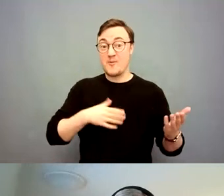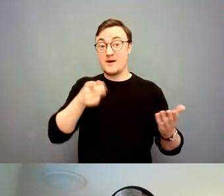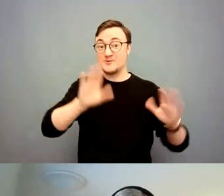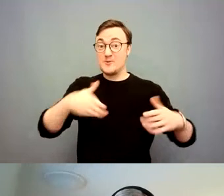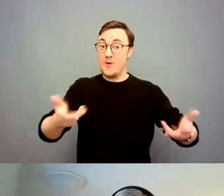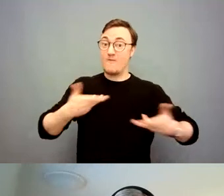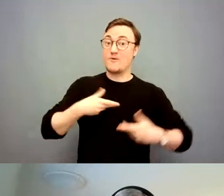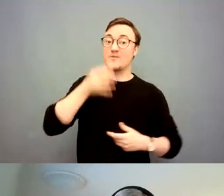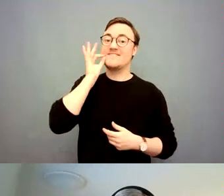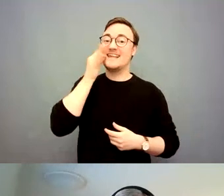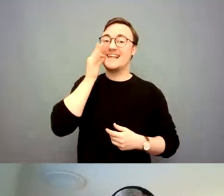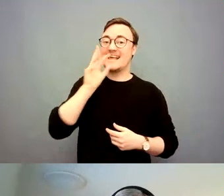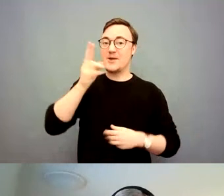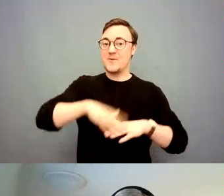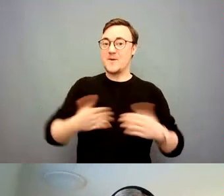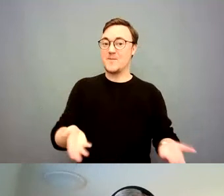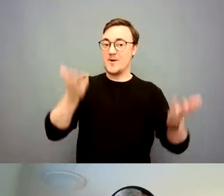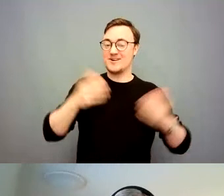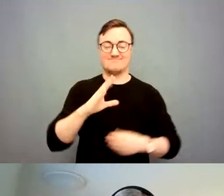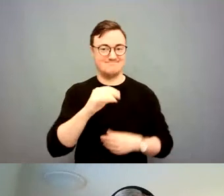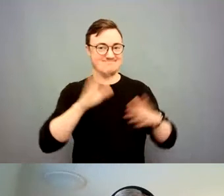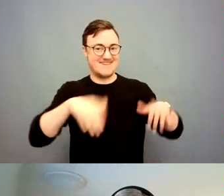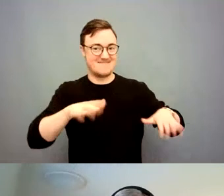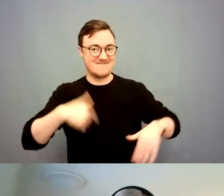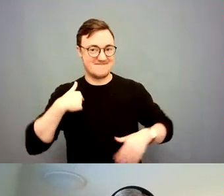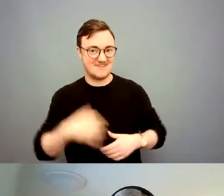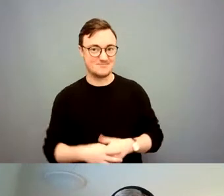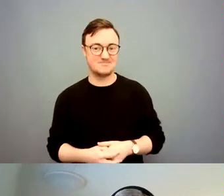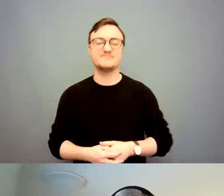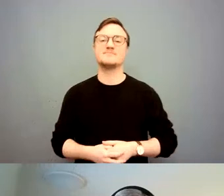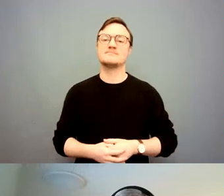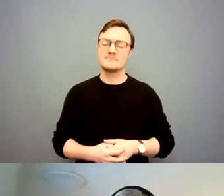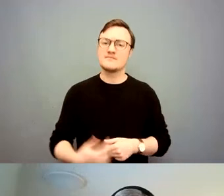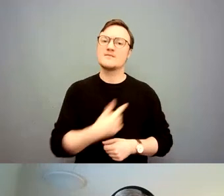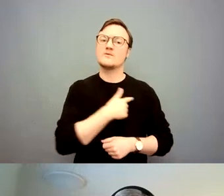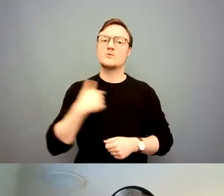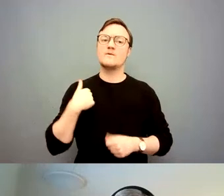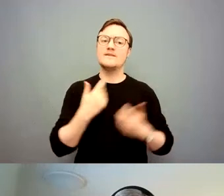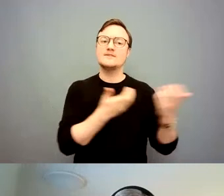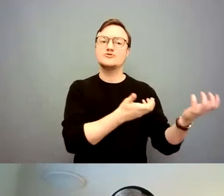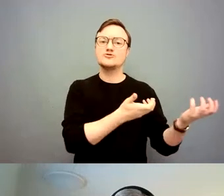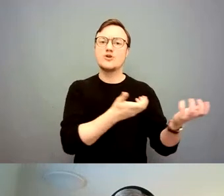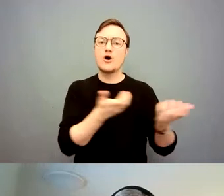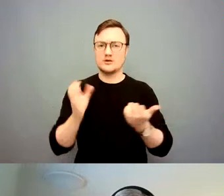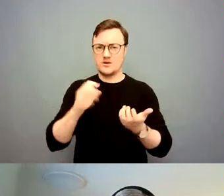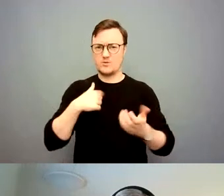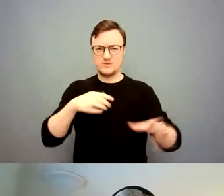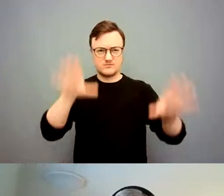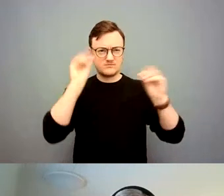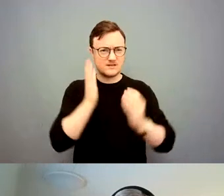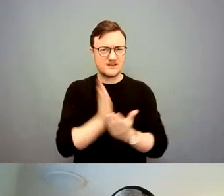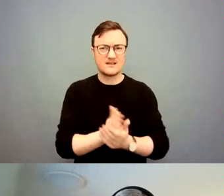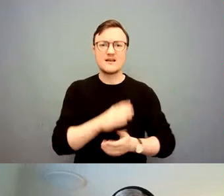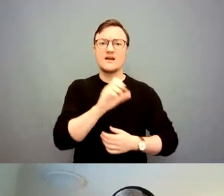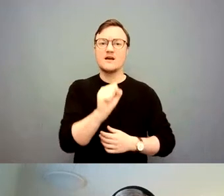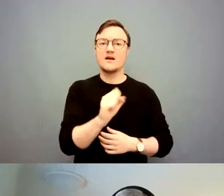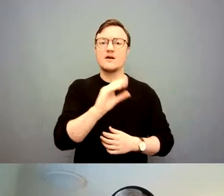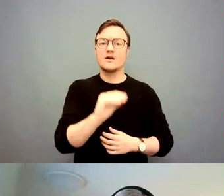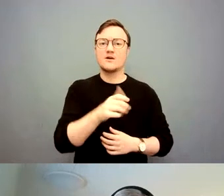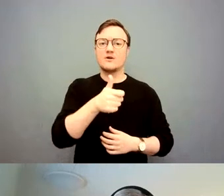på morgonkvisten. Ja, ja. Och sen saknar vi, så vitt jag förstår, Gabriel Kron